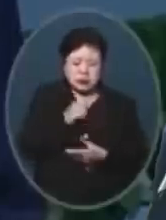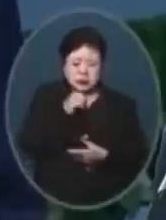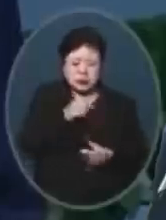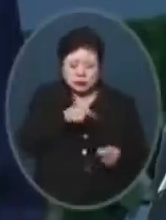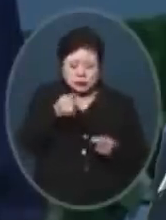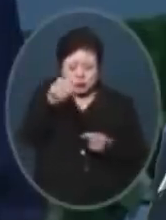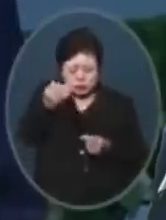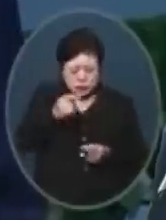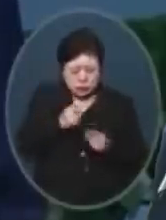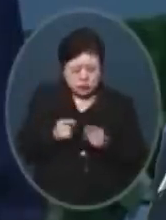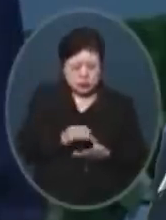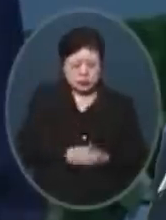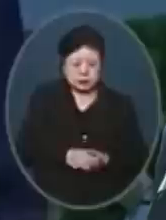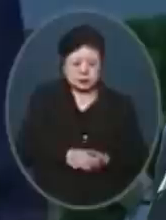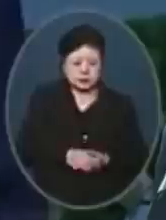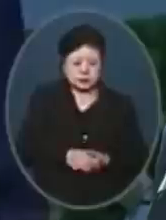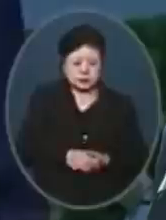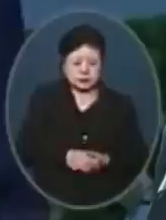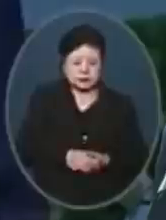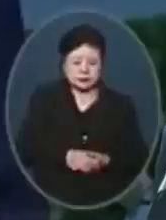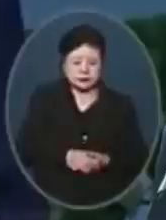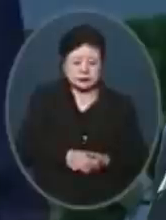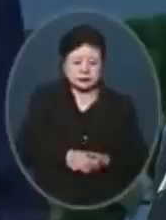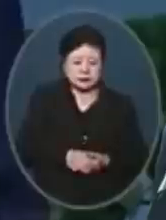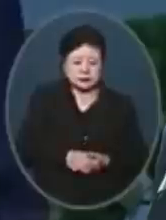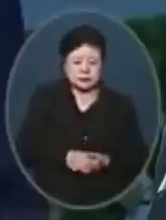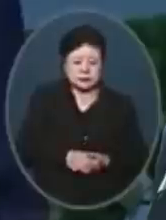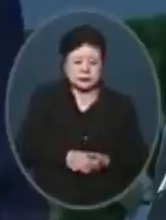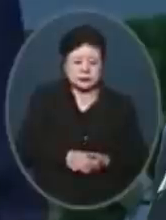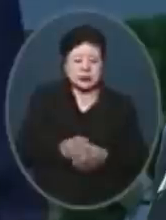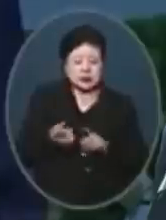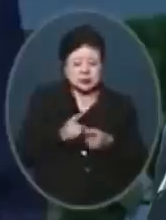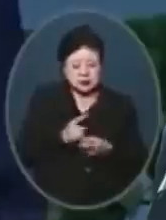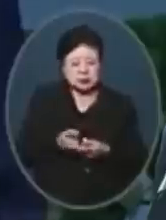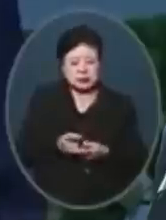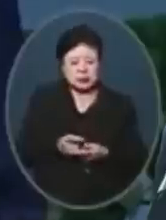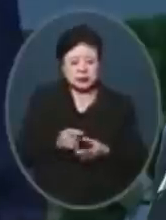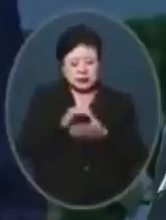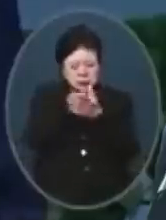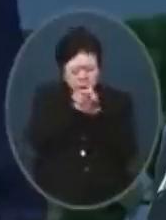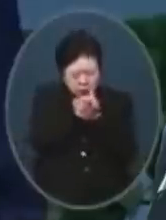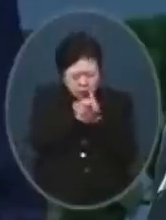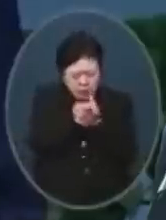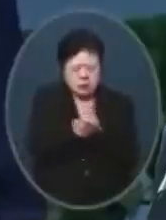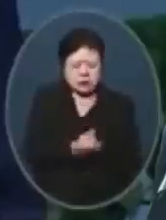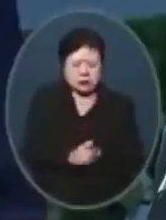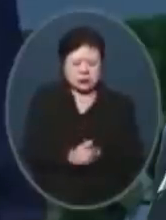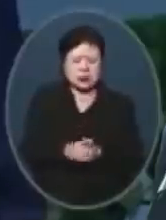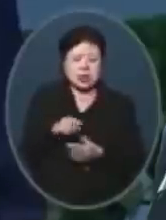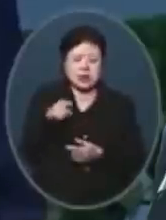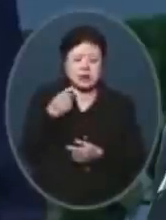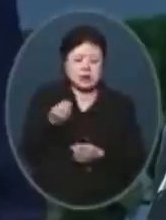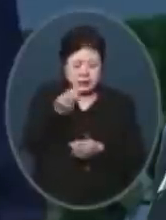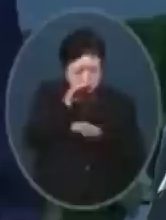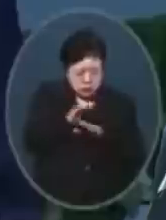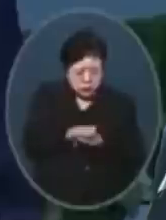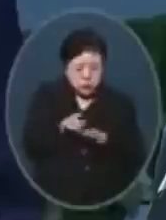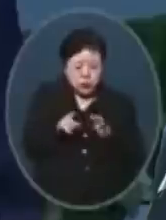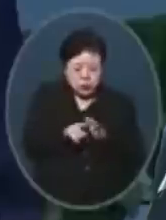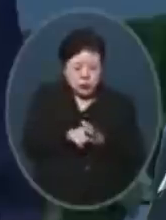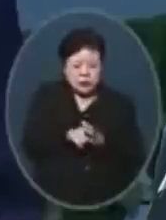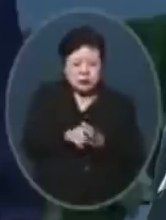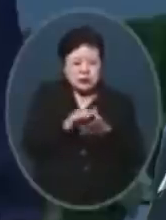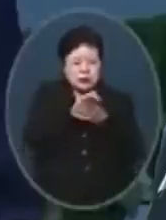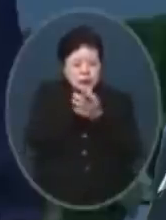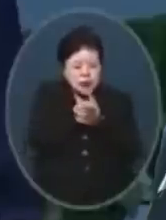것이라고 그렇게 서로 약조를 내고 같이 100만 성도 운동을